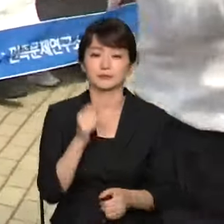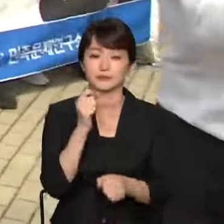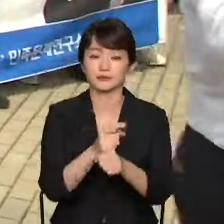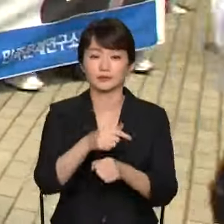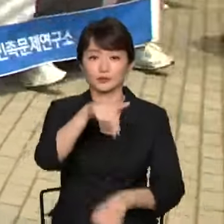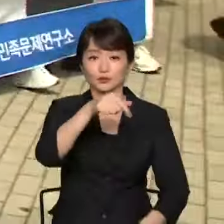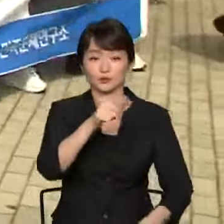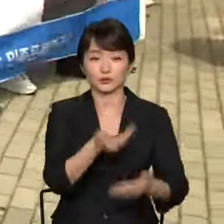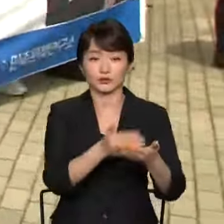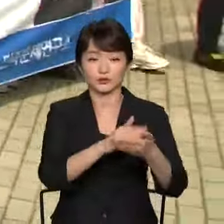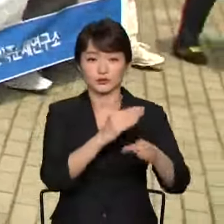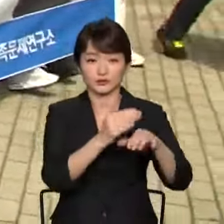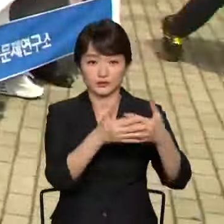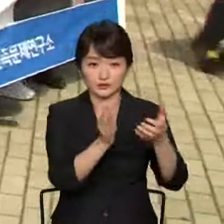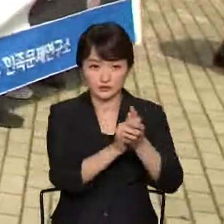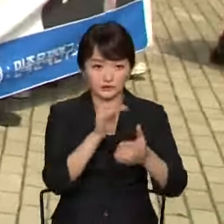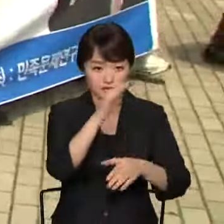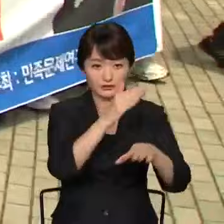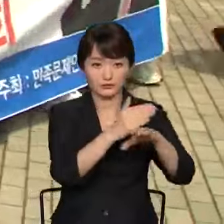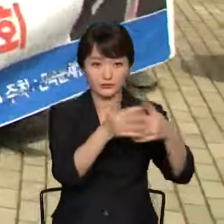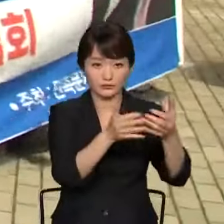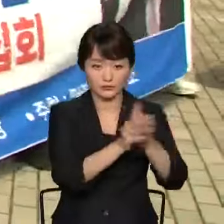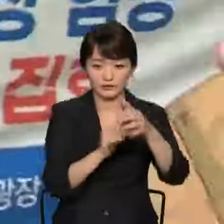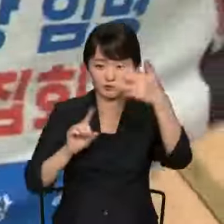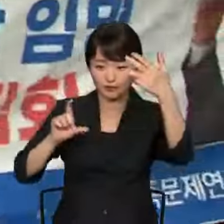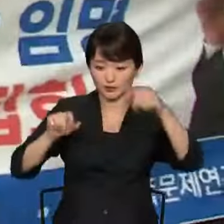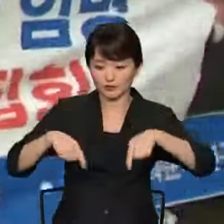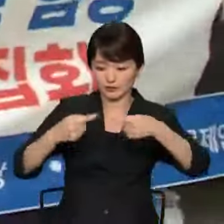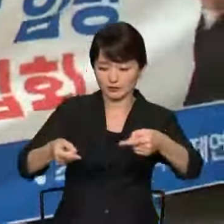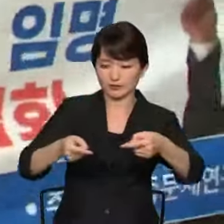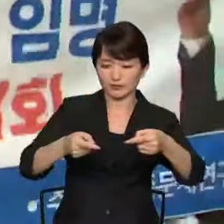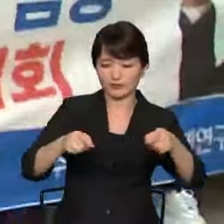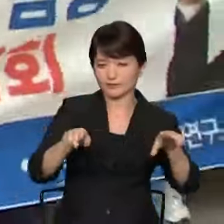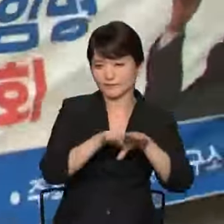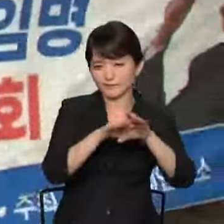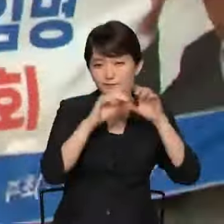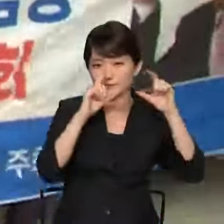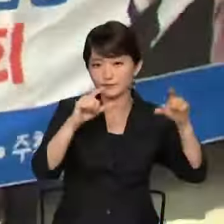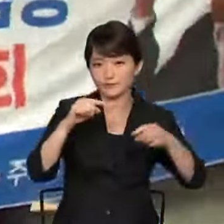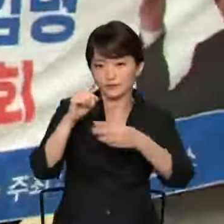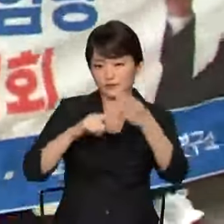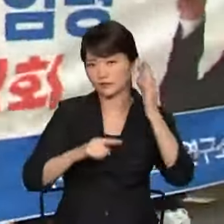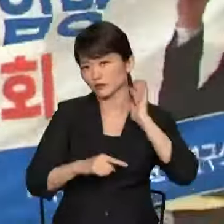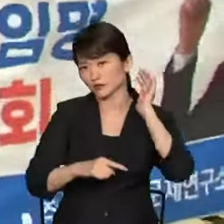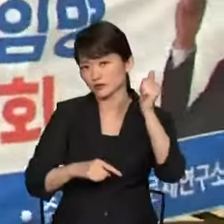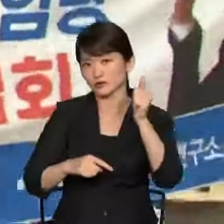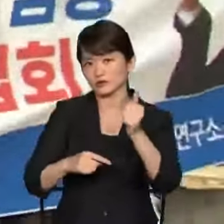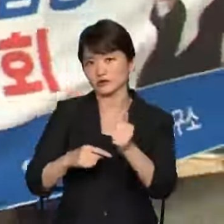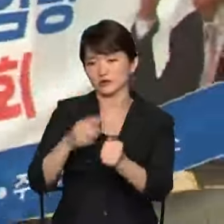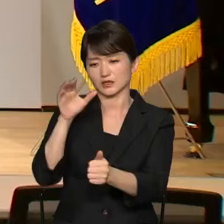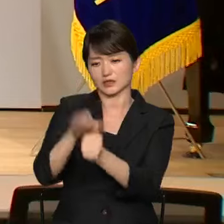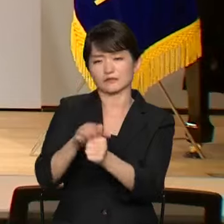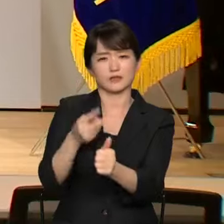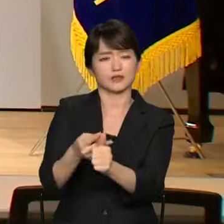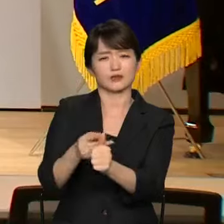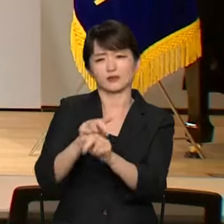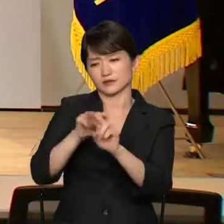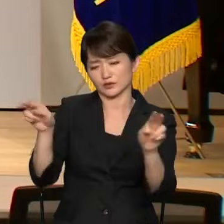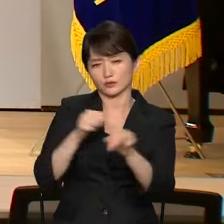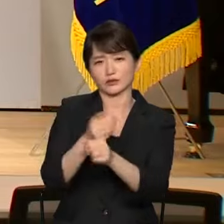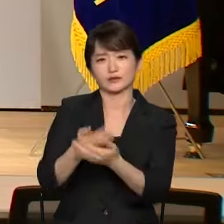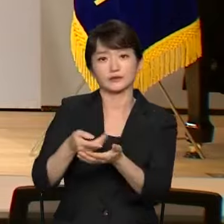혁신당 진보당은 경식 불을 선언하고 윤성 대통령에게 명를 요구했습니다